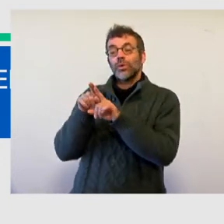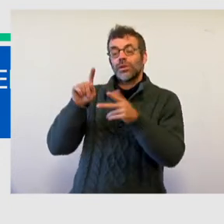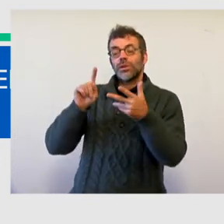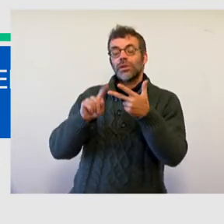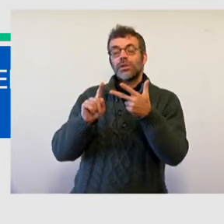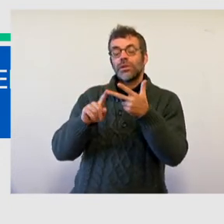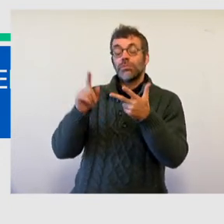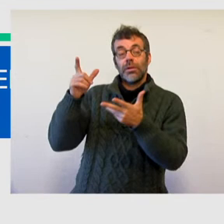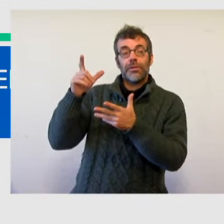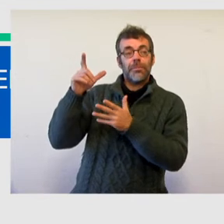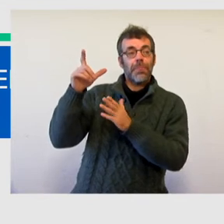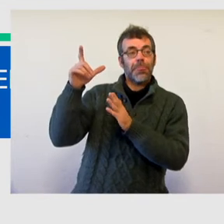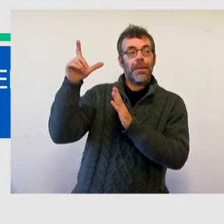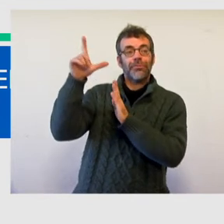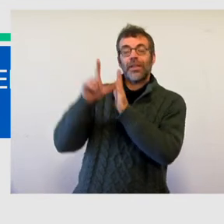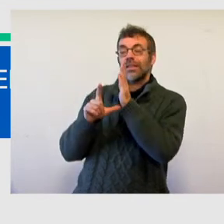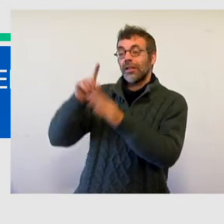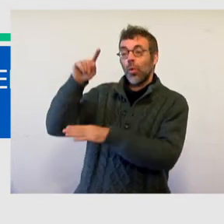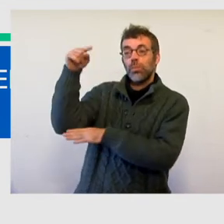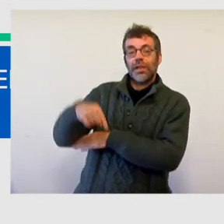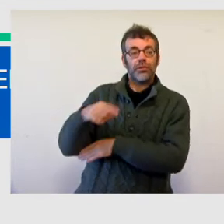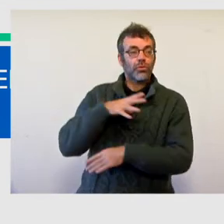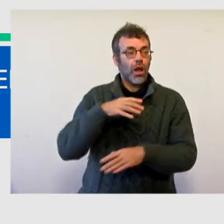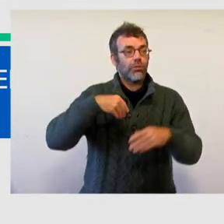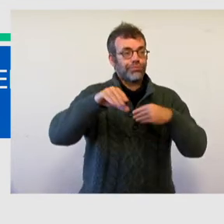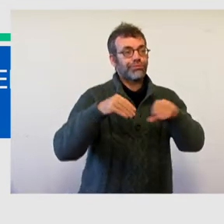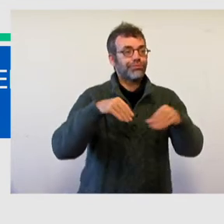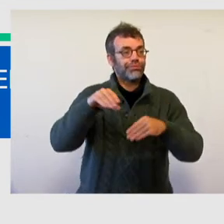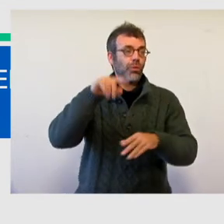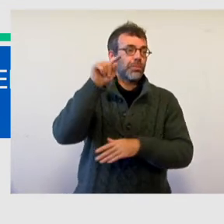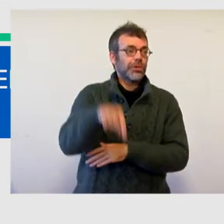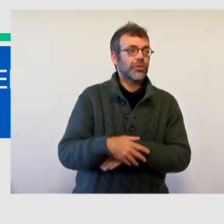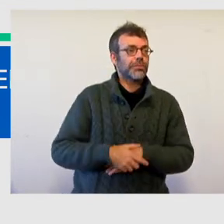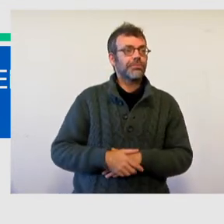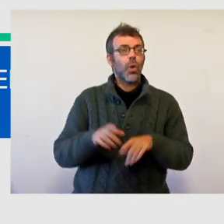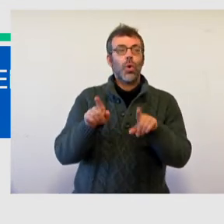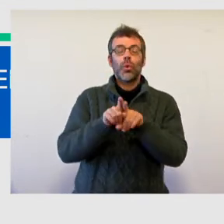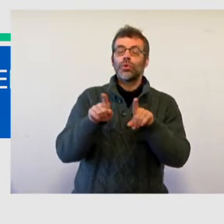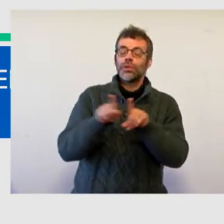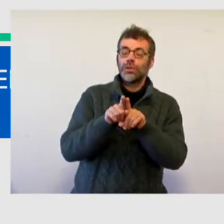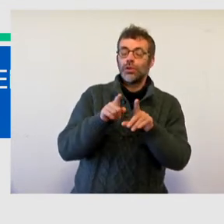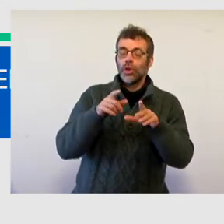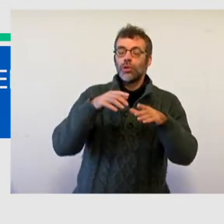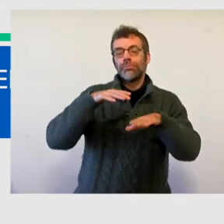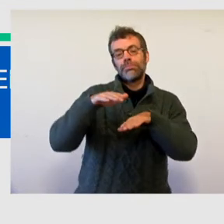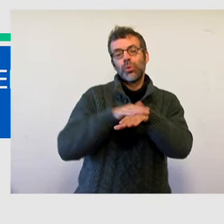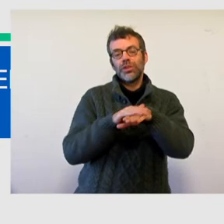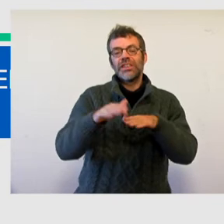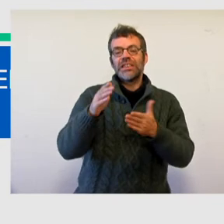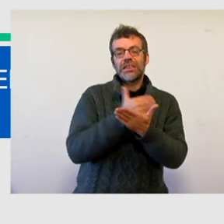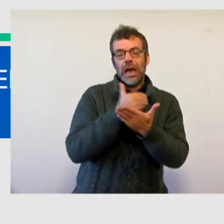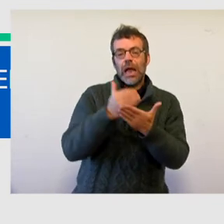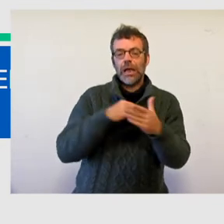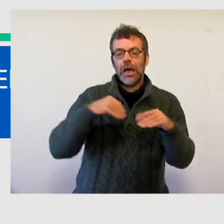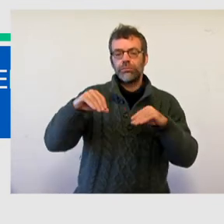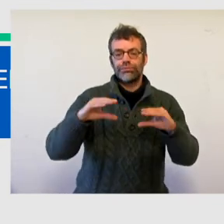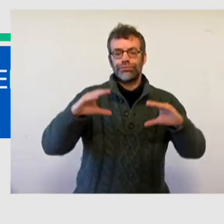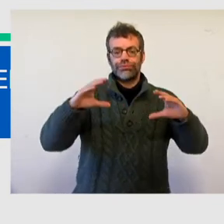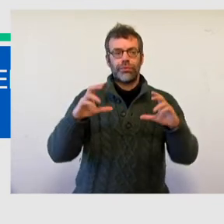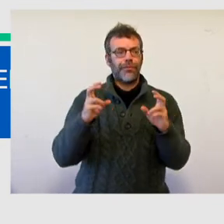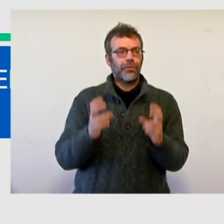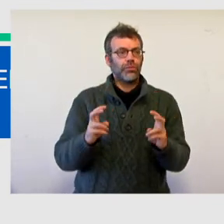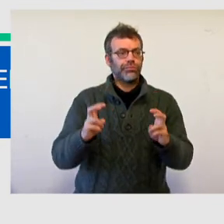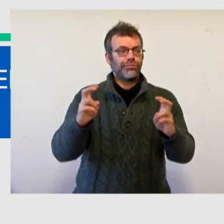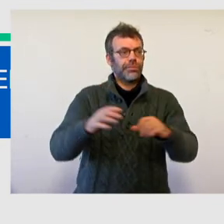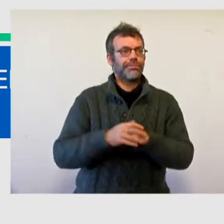politique salariale que vous connaissez, dont nous pourrons détailler éventuellement les éléments. Notre objectif est de plafonner